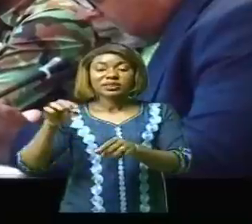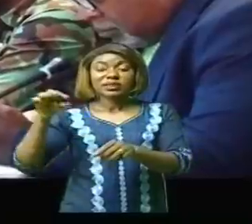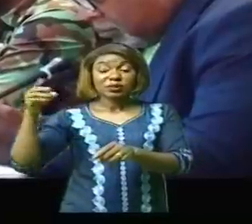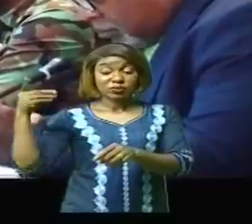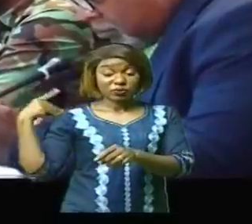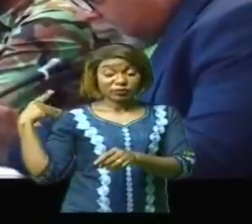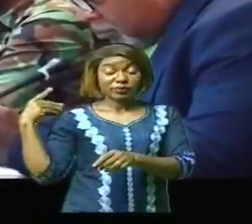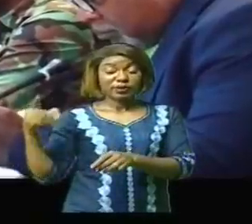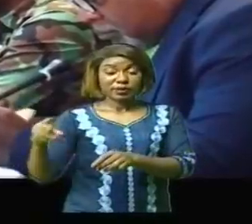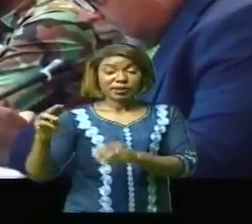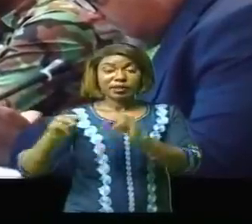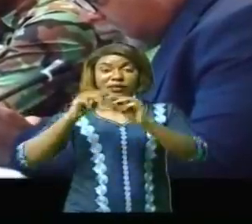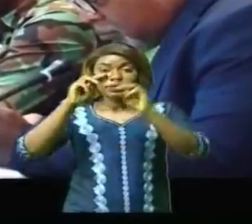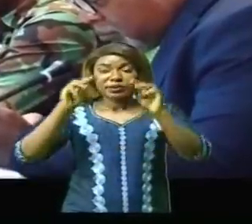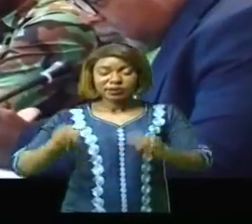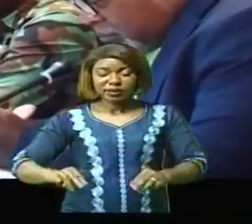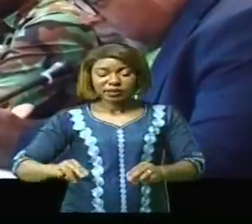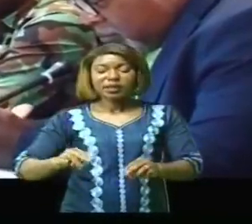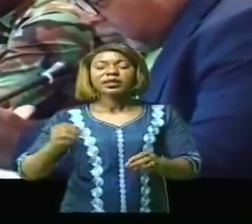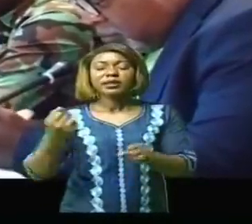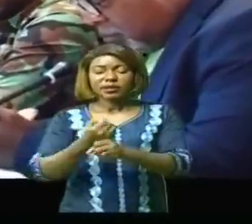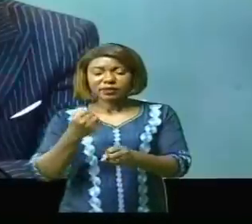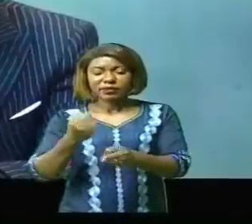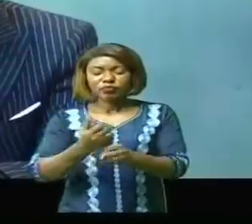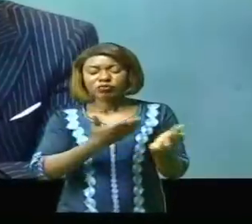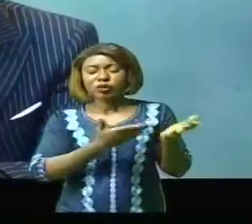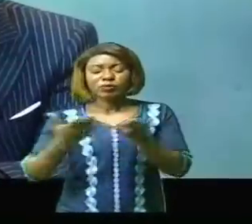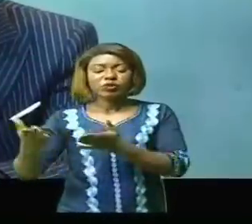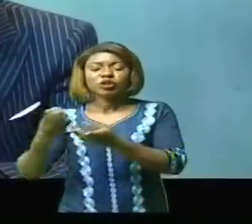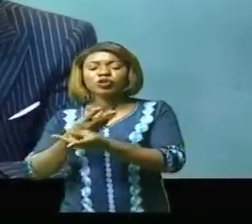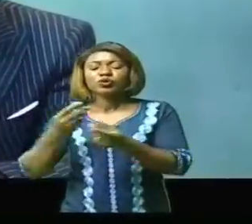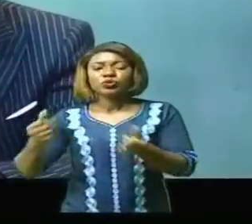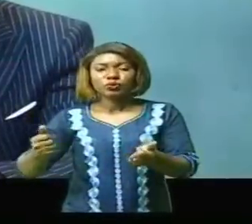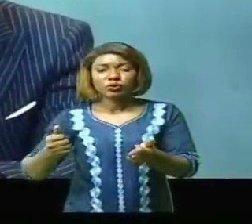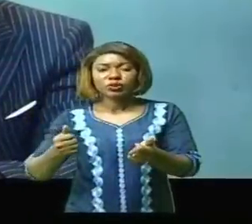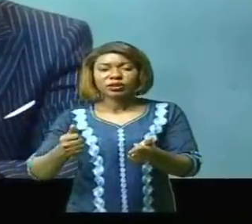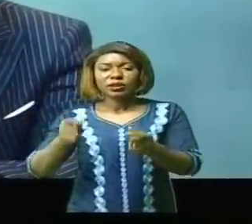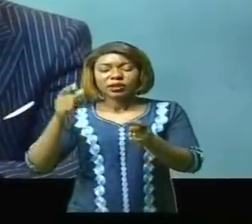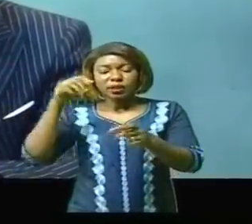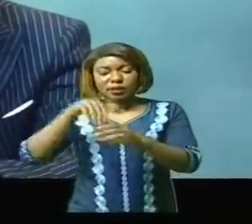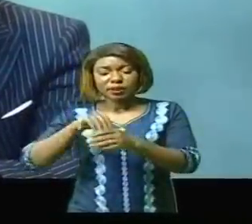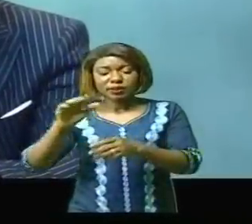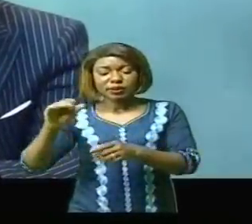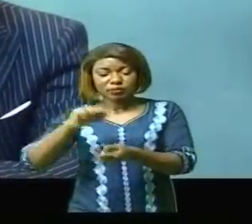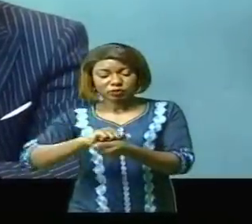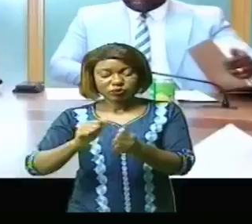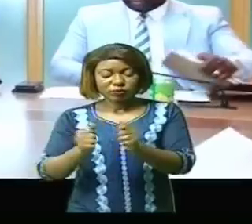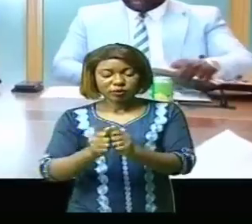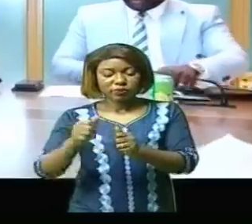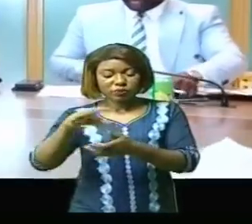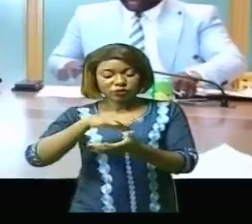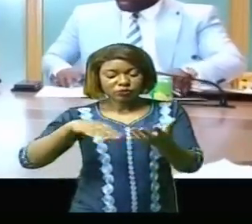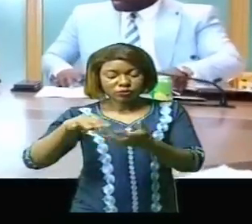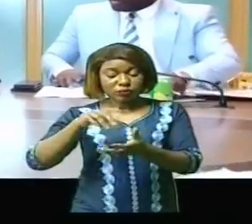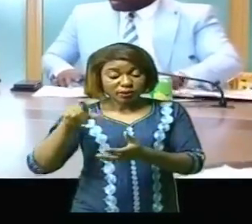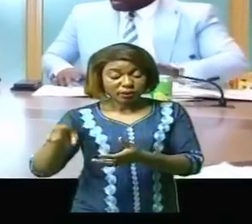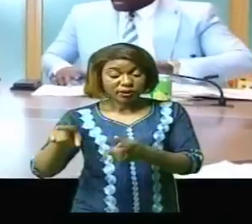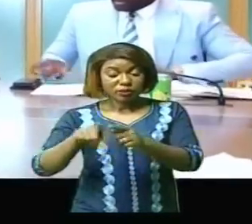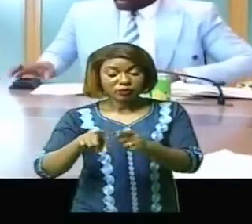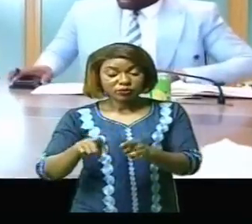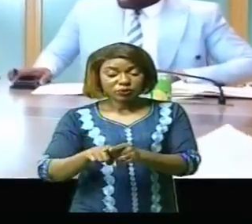le ministère est déjà à pied d'œuvre pour apporter des solutions idoines à cette situation trouble. Entre autres,